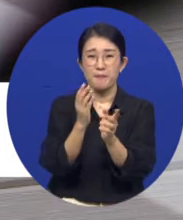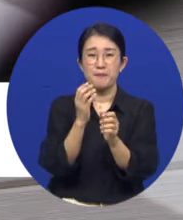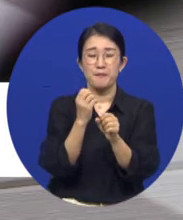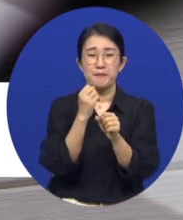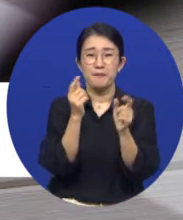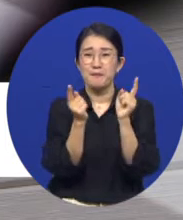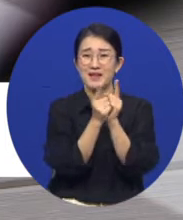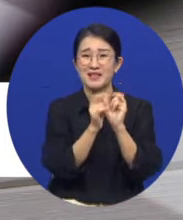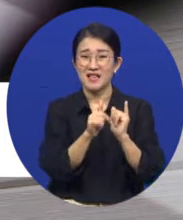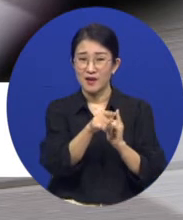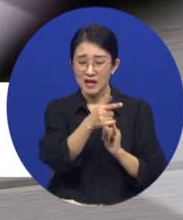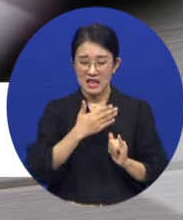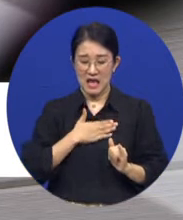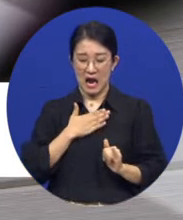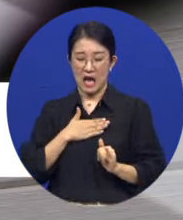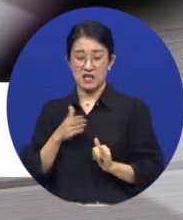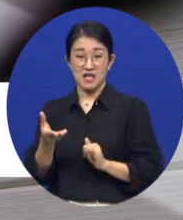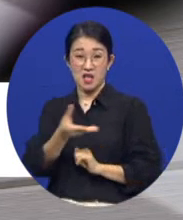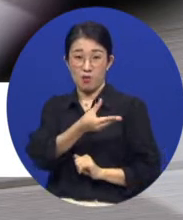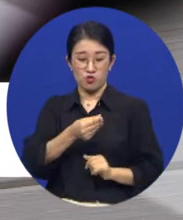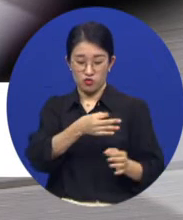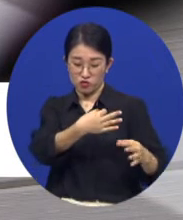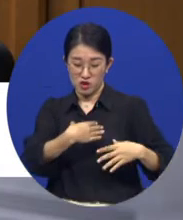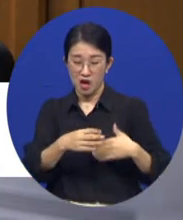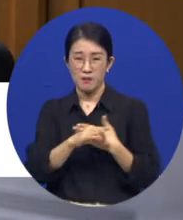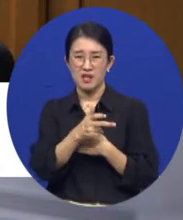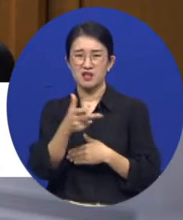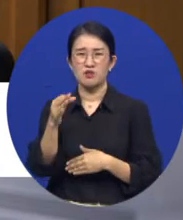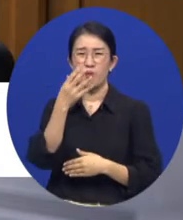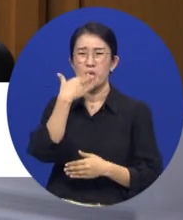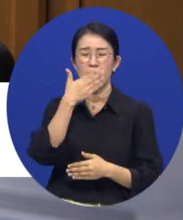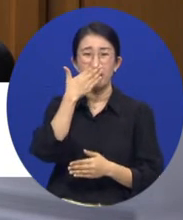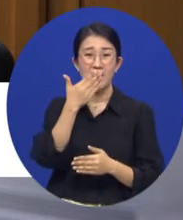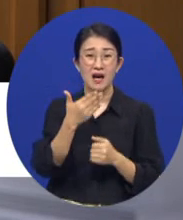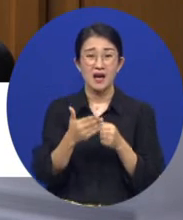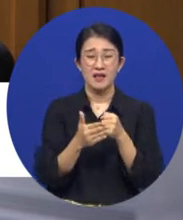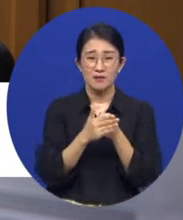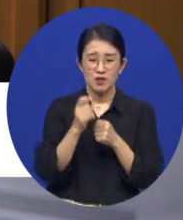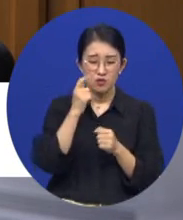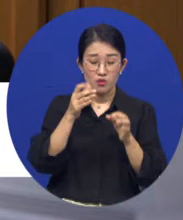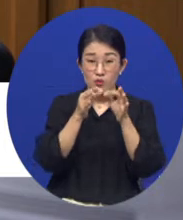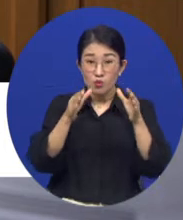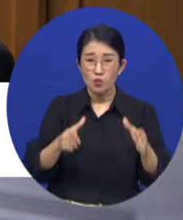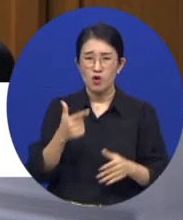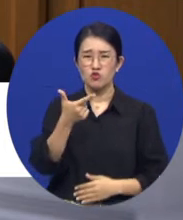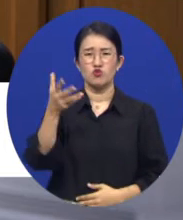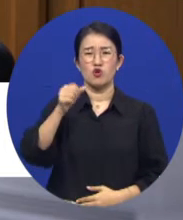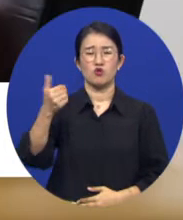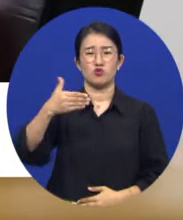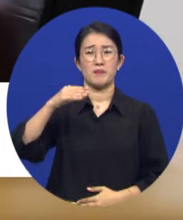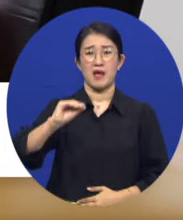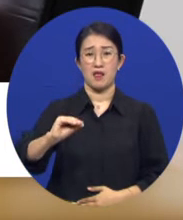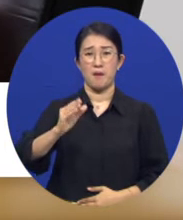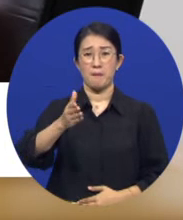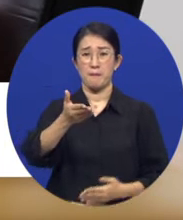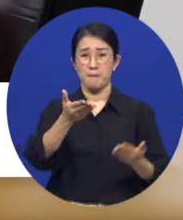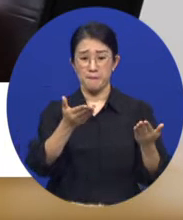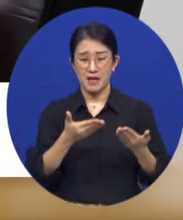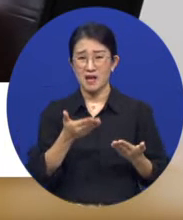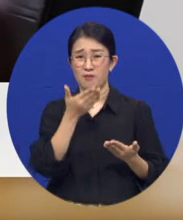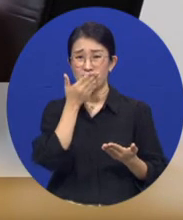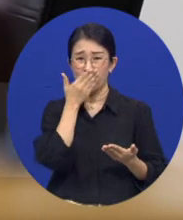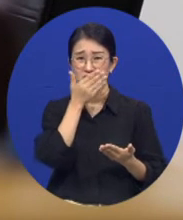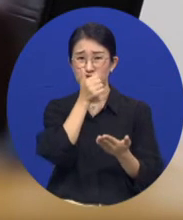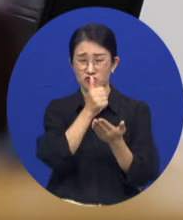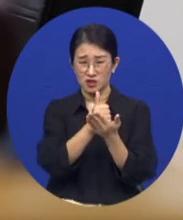자신들이 운영하는 대부업에 투자하면 큰 돈을 벌 수 있다고 소개 5 6개월 동안 6억 9천만 원을 받아 가로챈 혐의로